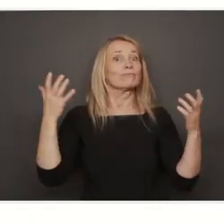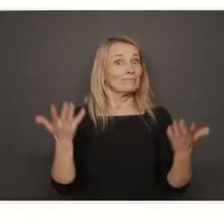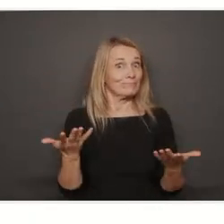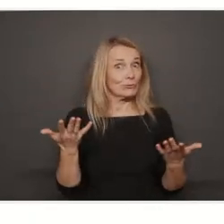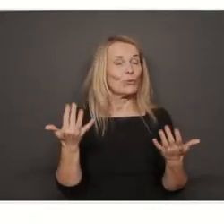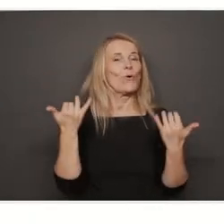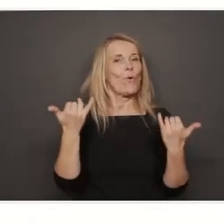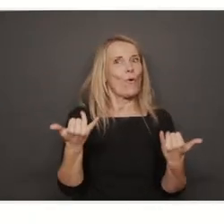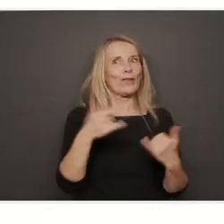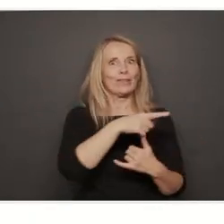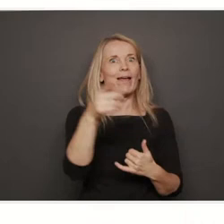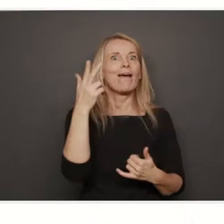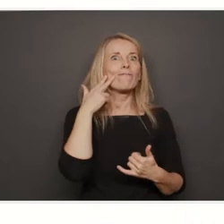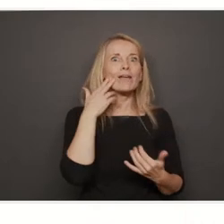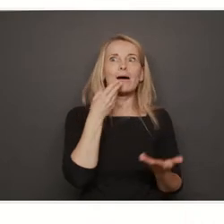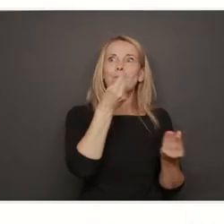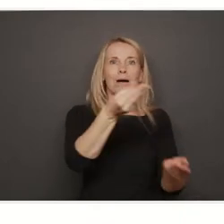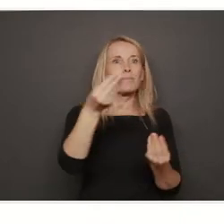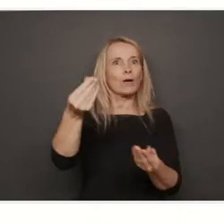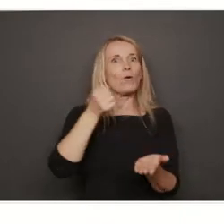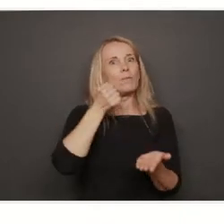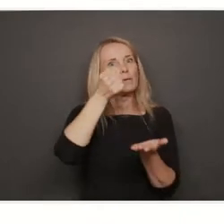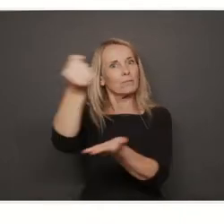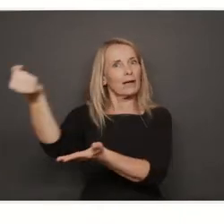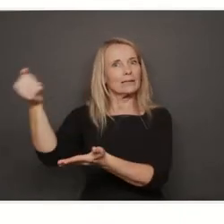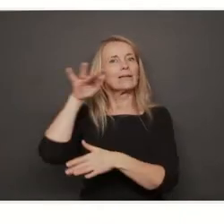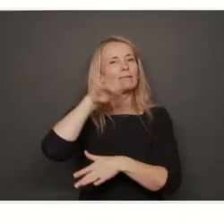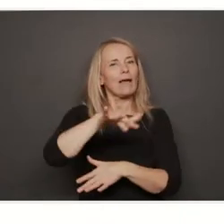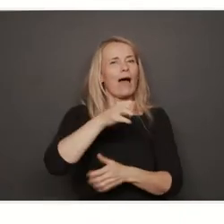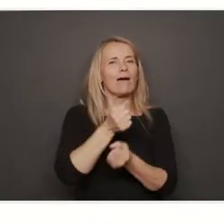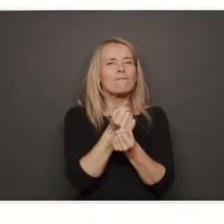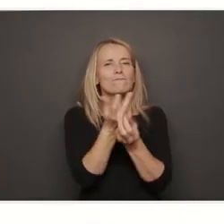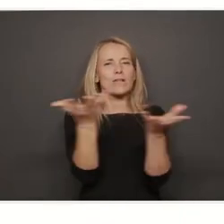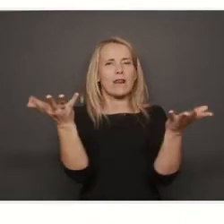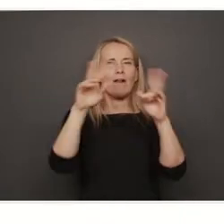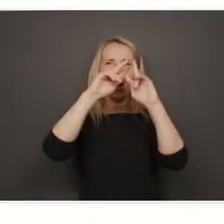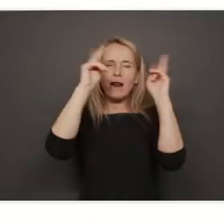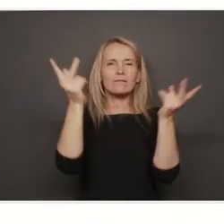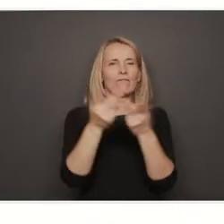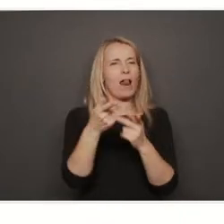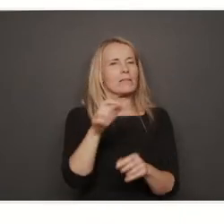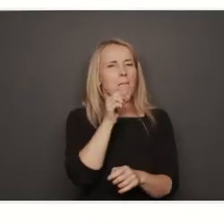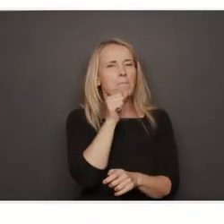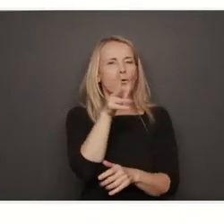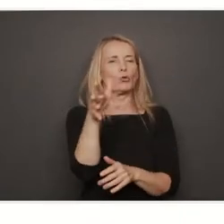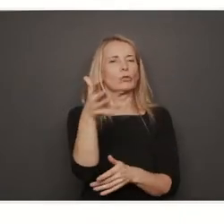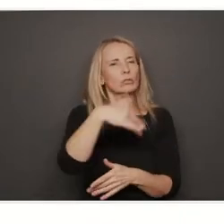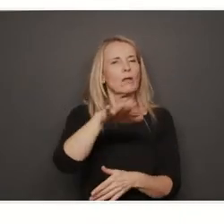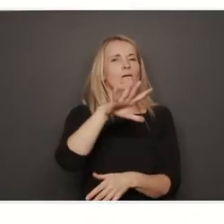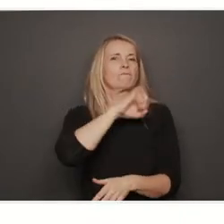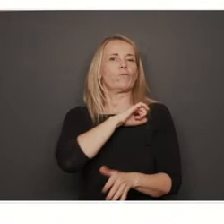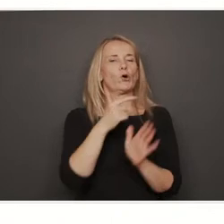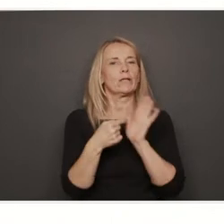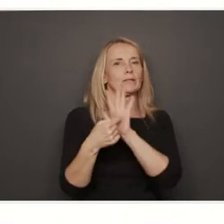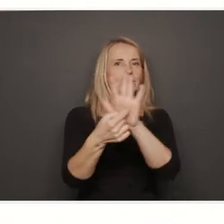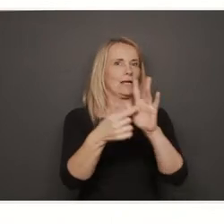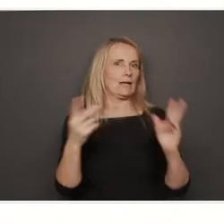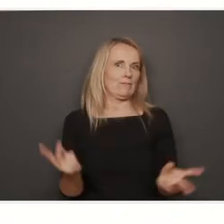zeichnen heute Firmen aus, die bereits die bunte Vielfalt unserer Welt zum Vorteil aller abbilden und